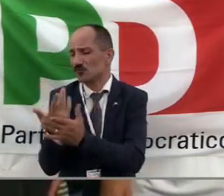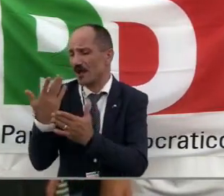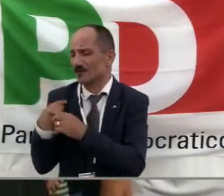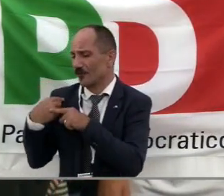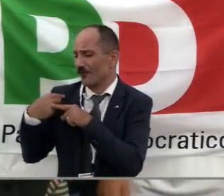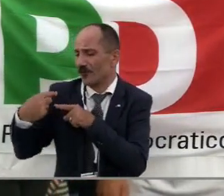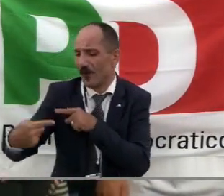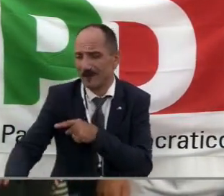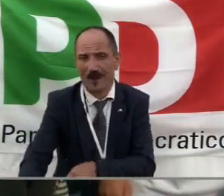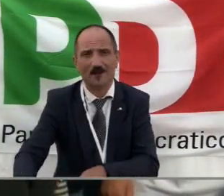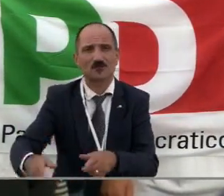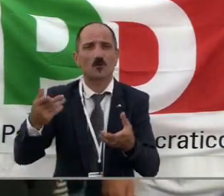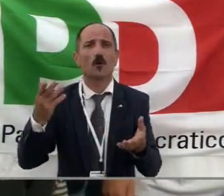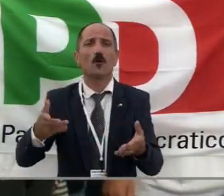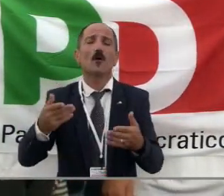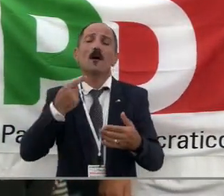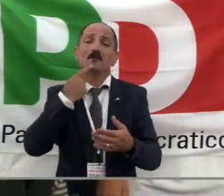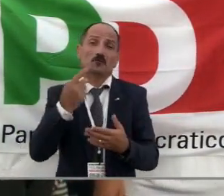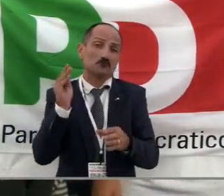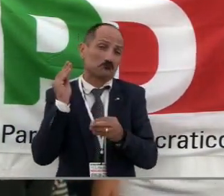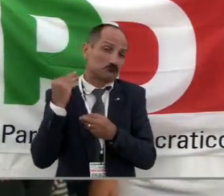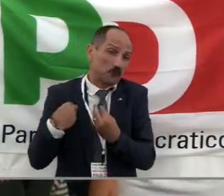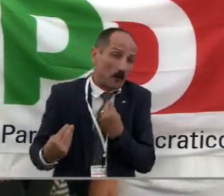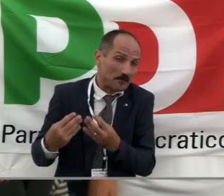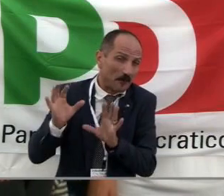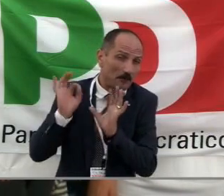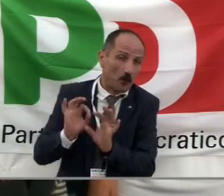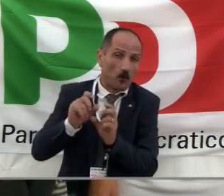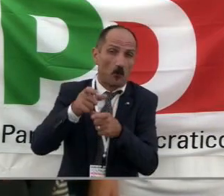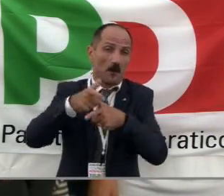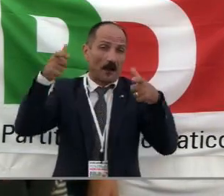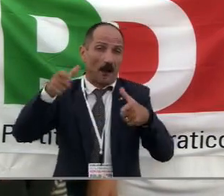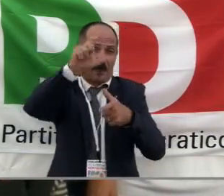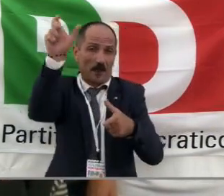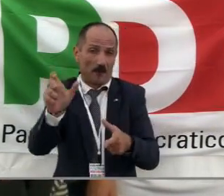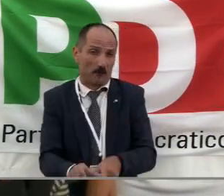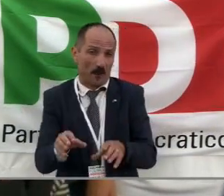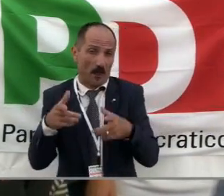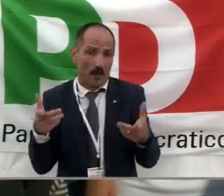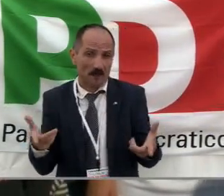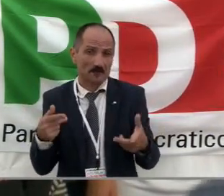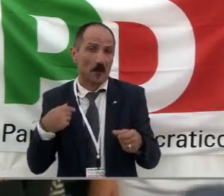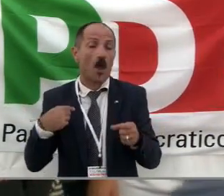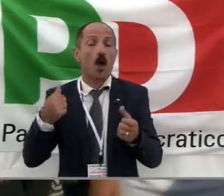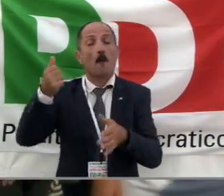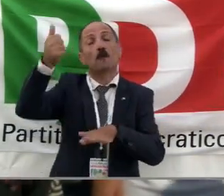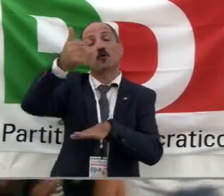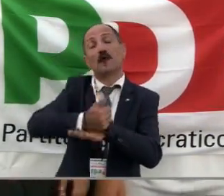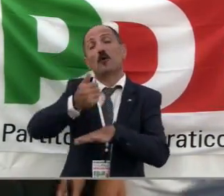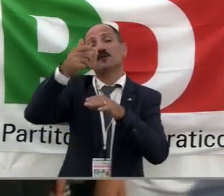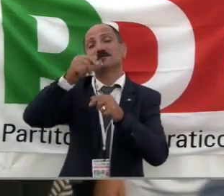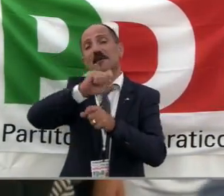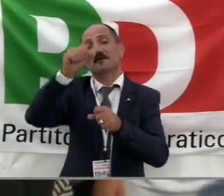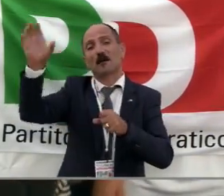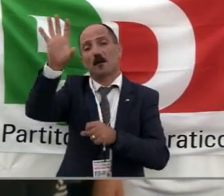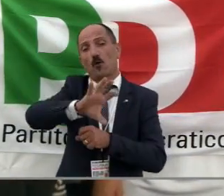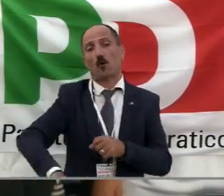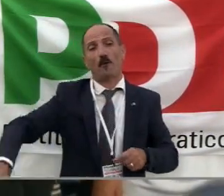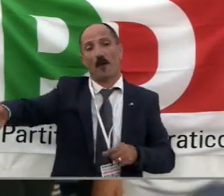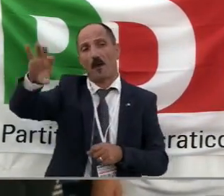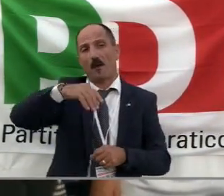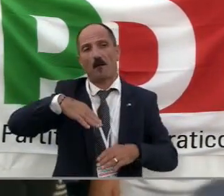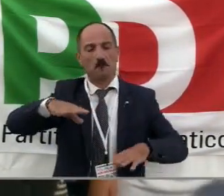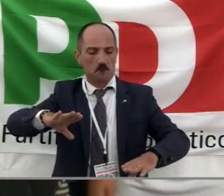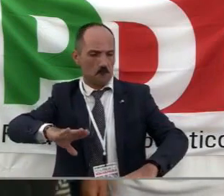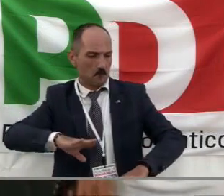e domandatevi se un grande paese protagonista della storia europea può essere governato dal